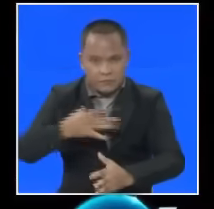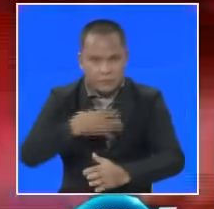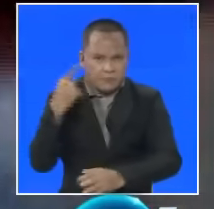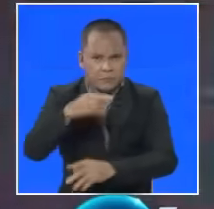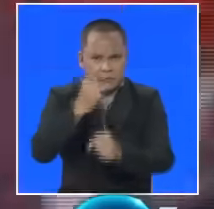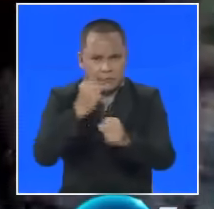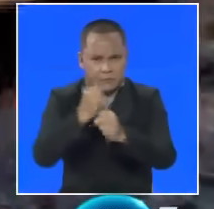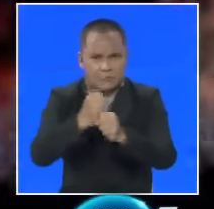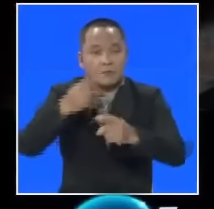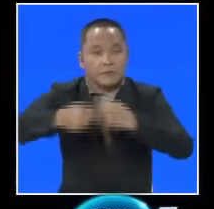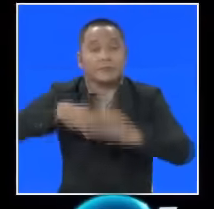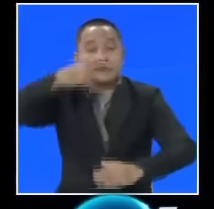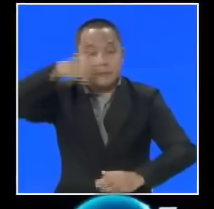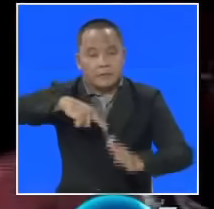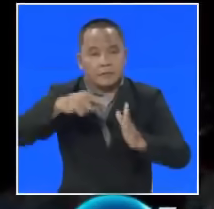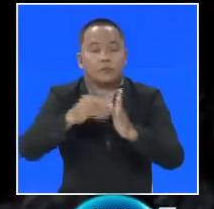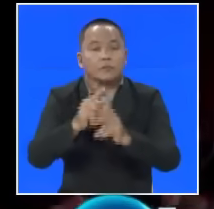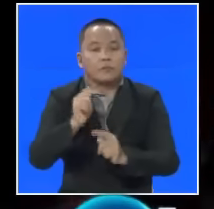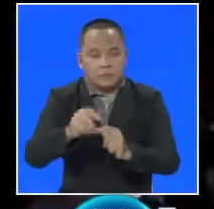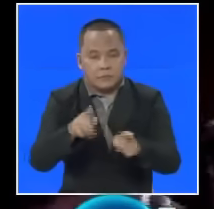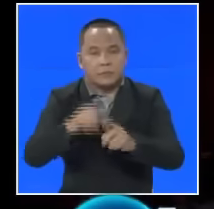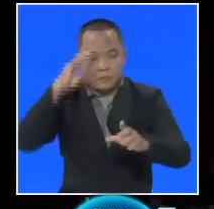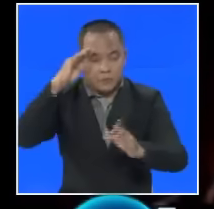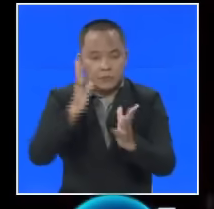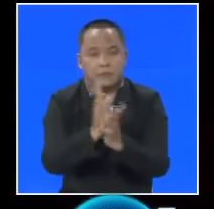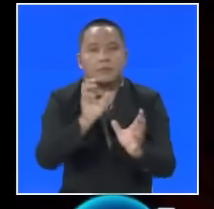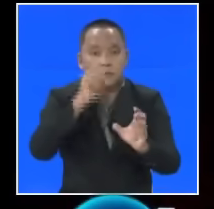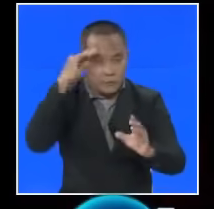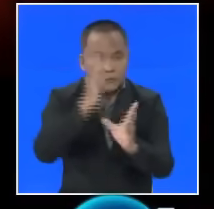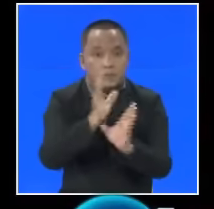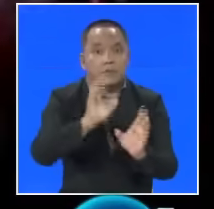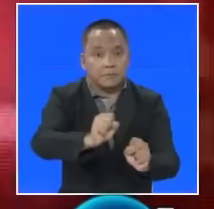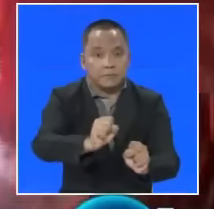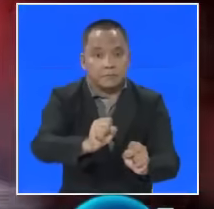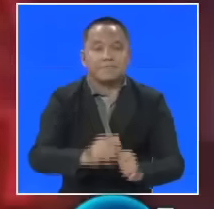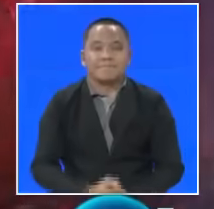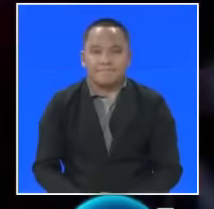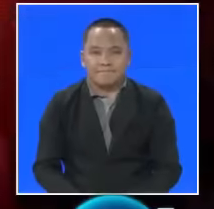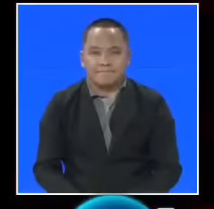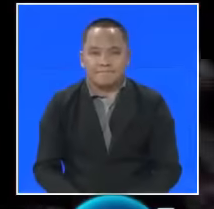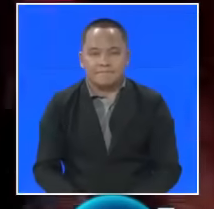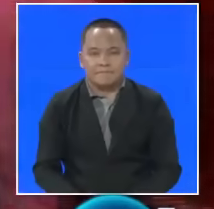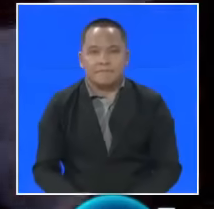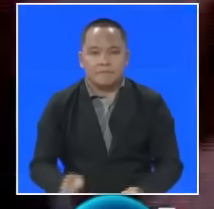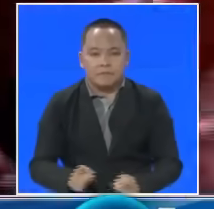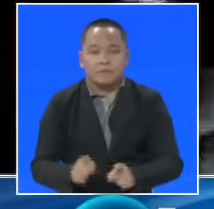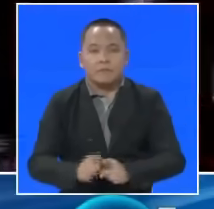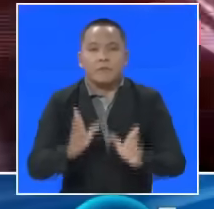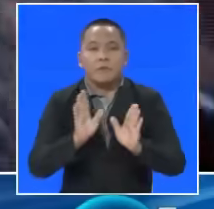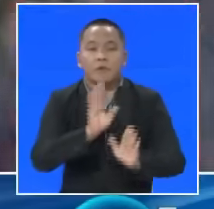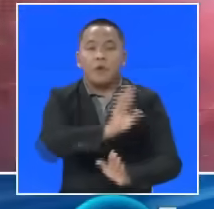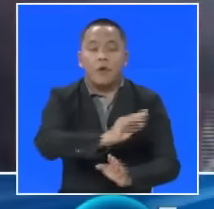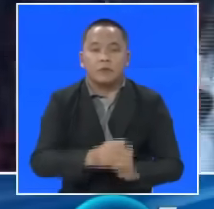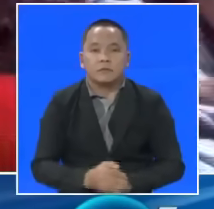างไปทำงานที่ตลาดไทยแต่ก็มาถูกตำรวจจับกุมได้เสียก่อนค่ะ นี่ก็เป็นเหตุการณ์